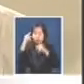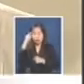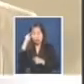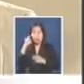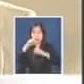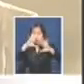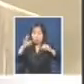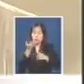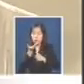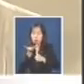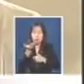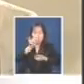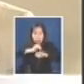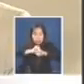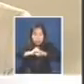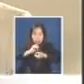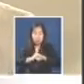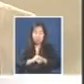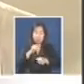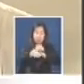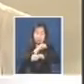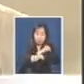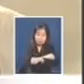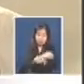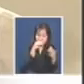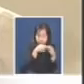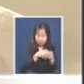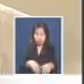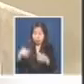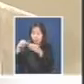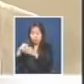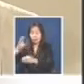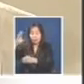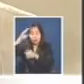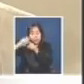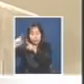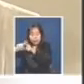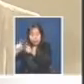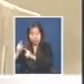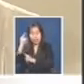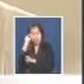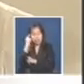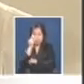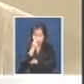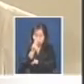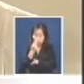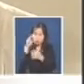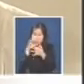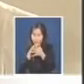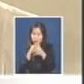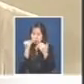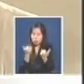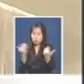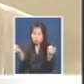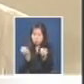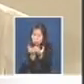จทั้งภาคของผู้ใช้แรงงานแล้วก็ภาคผู้ประกอบการธุรกิจเราถึงต้องกลับไปดูว่าธุรกิจไหนบ้างที่มีผลกระ